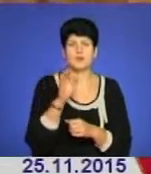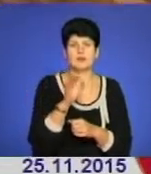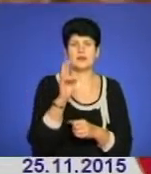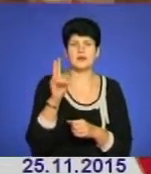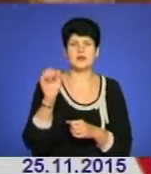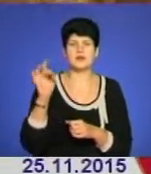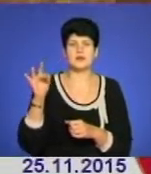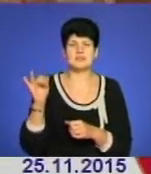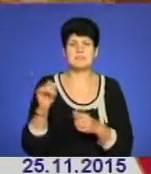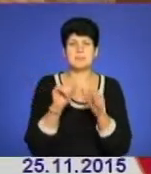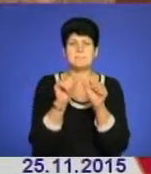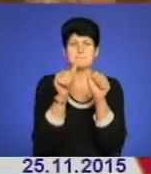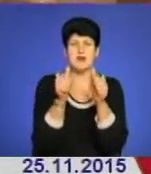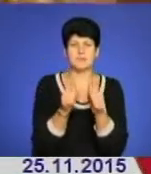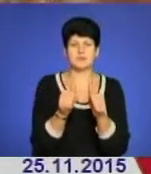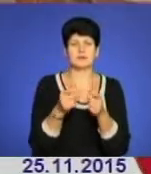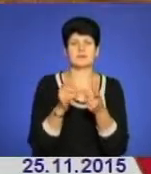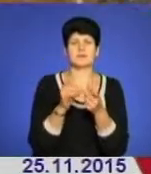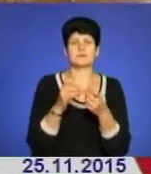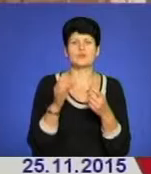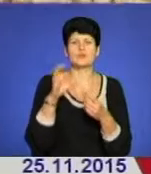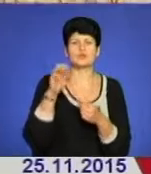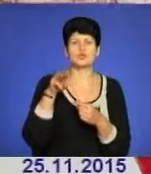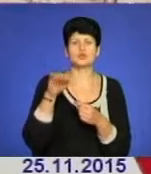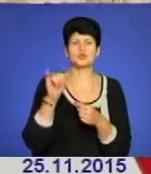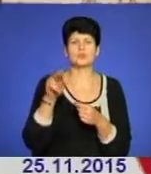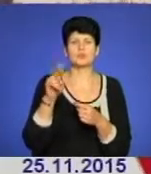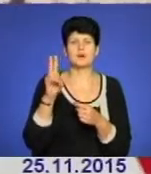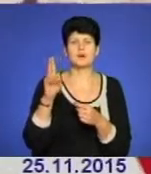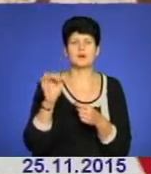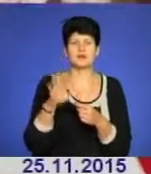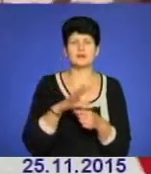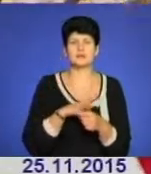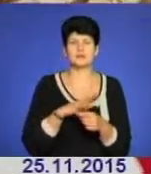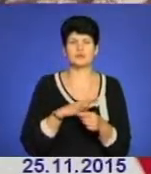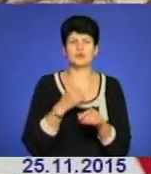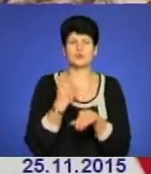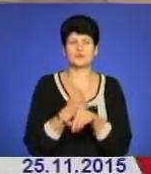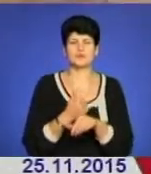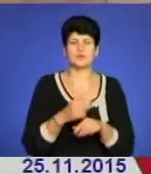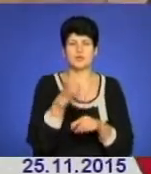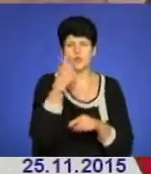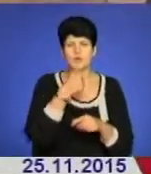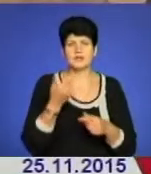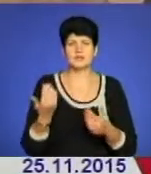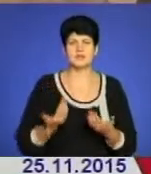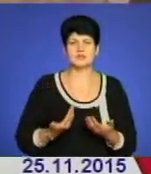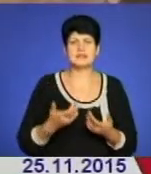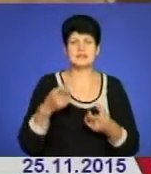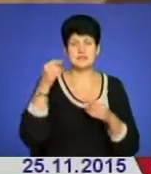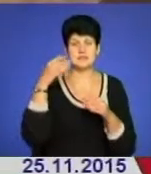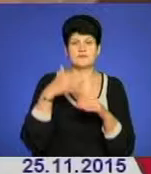пам'ятник борцям за волю, братам Вовкам у Ступках, де минули основні роки їхнього життя. Їхнє свідоме